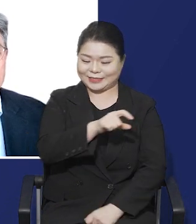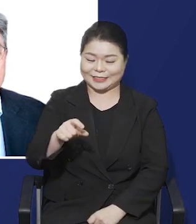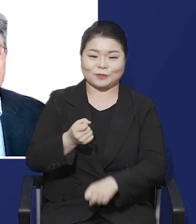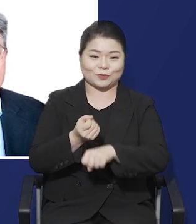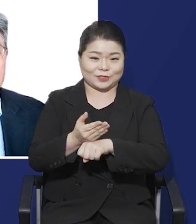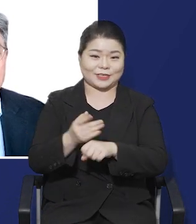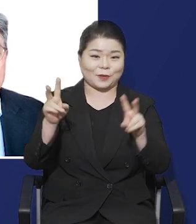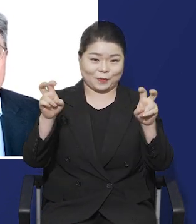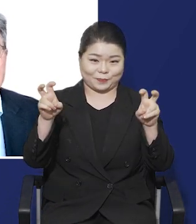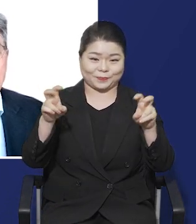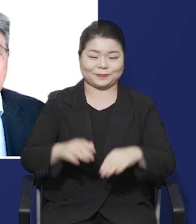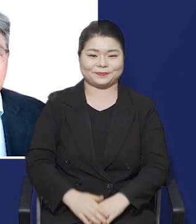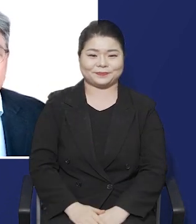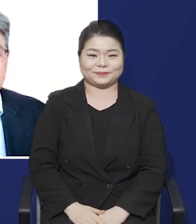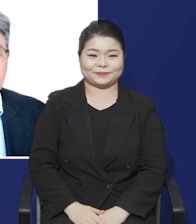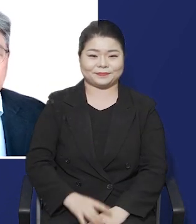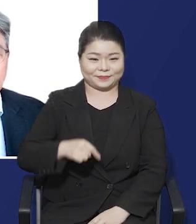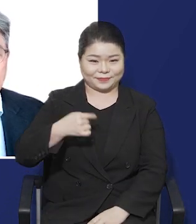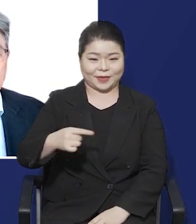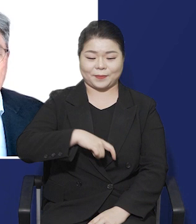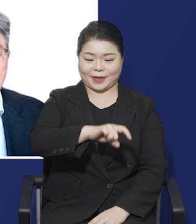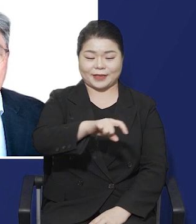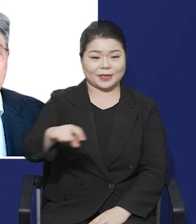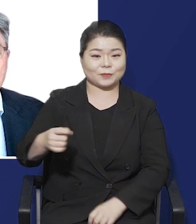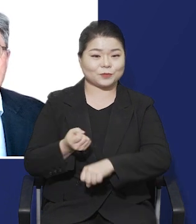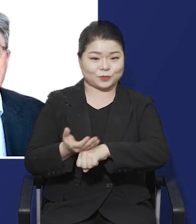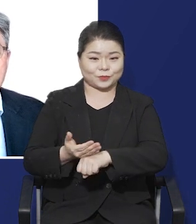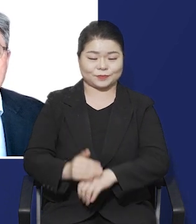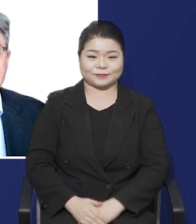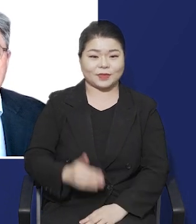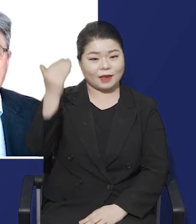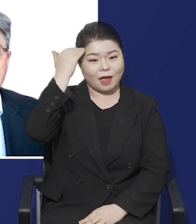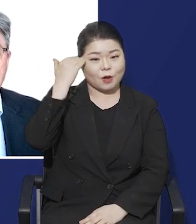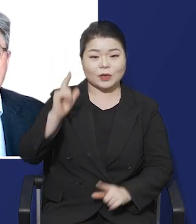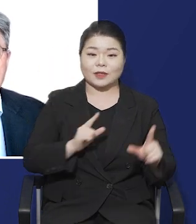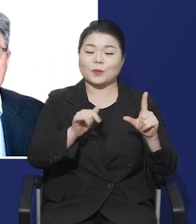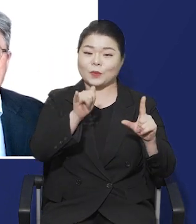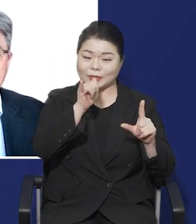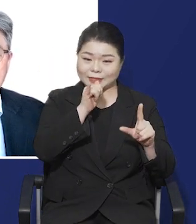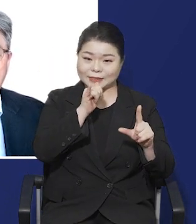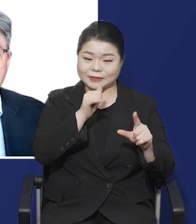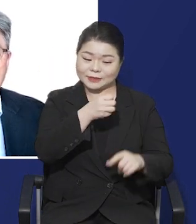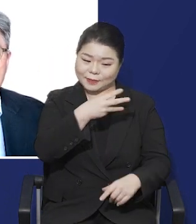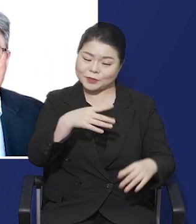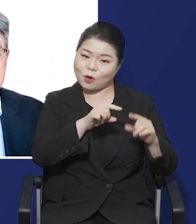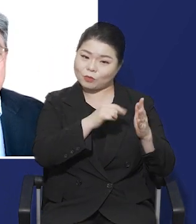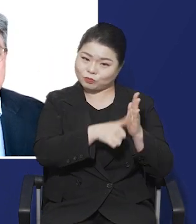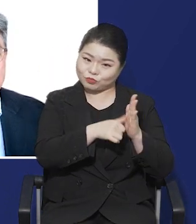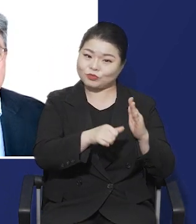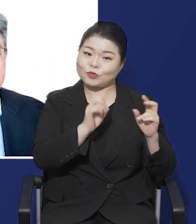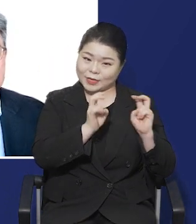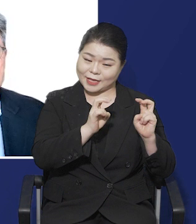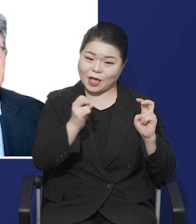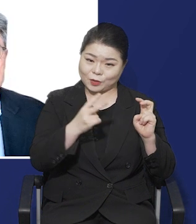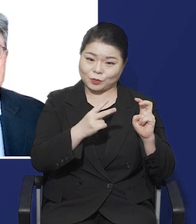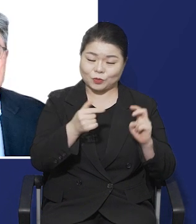합니다. 다음으로는 간접 수출입니다. 국내에 거주하는 삼성물산이나 뭐